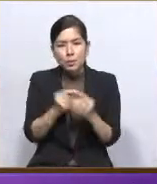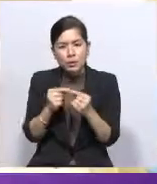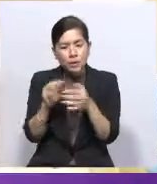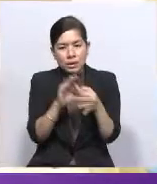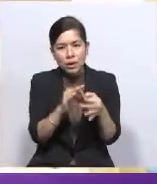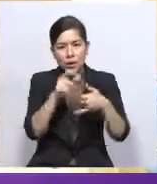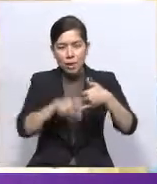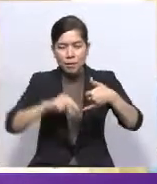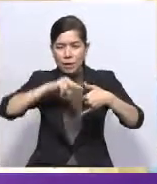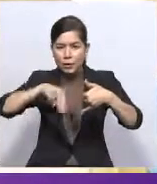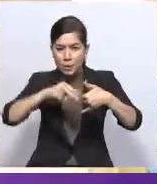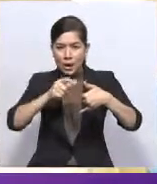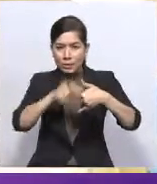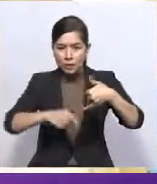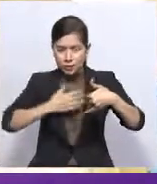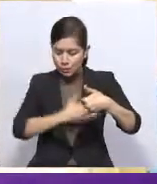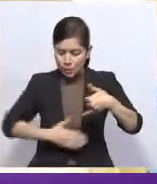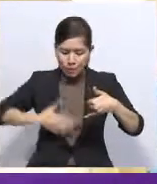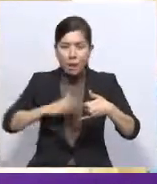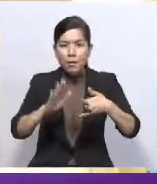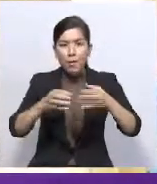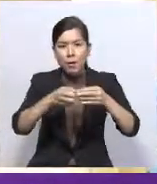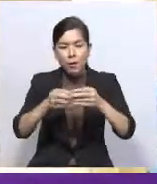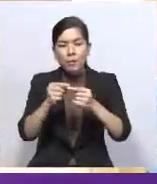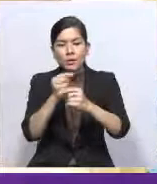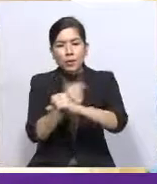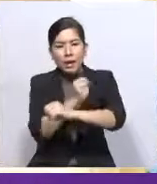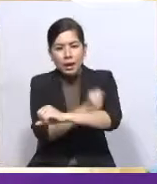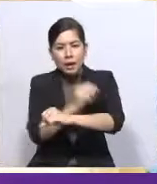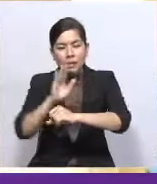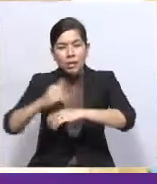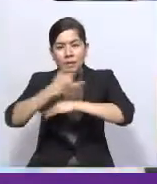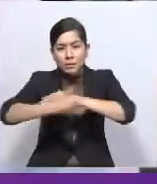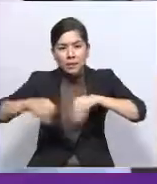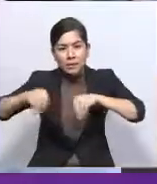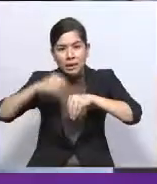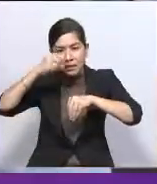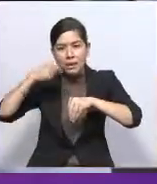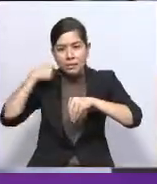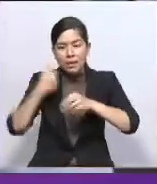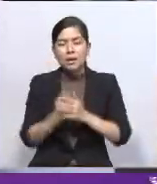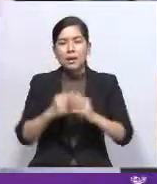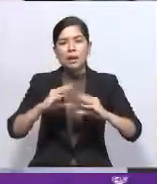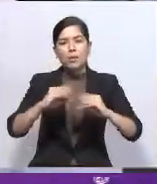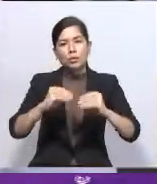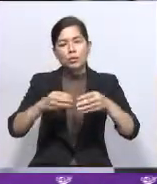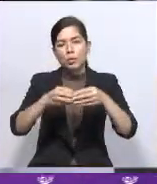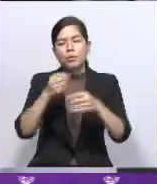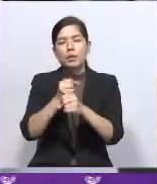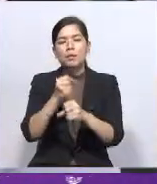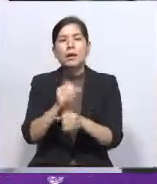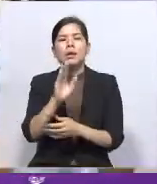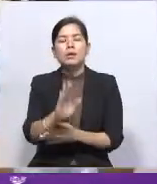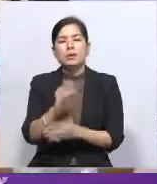ลสุขภาพและการเข้าถึงหลักประกันสุขภาพของแรงงานต่างด้าวที่จังหวัดสมุทรสาครโดยได้เข้าร่วมการประชุมบุคลากรสาธารณสุขของจังหวัดสมุ